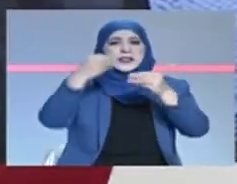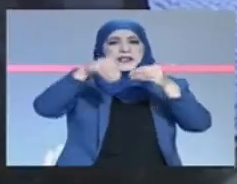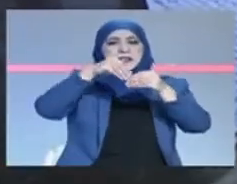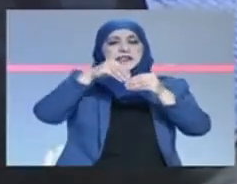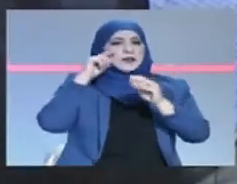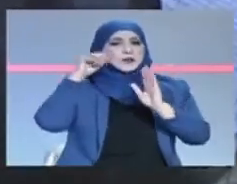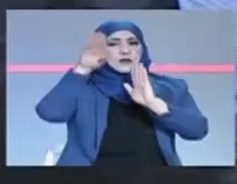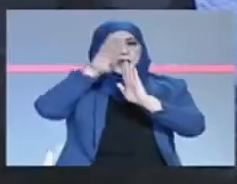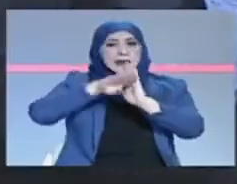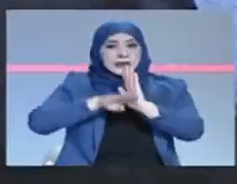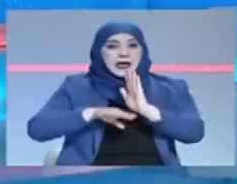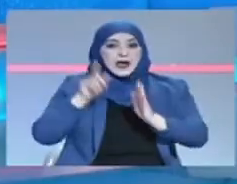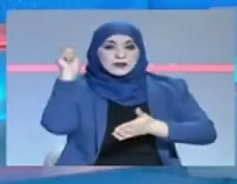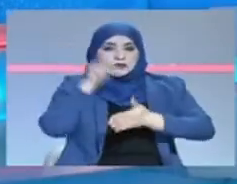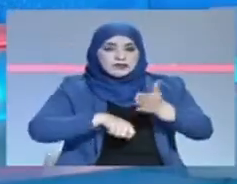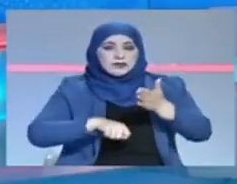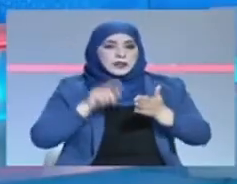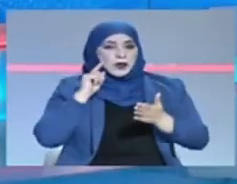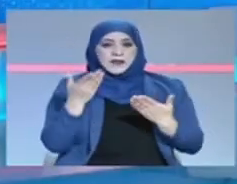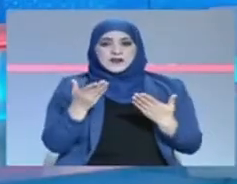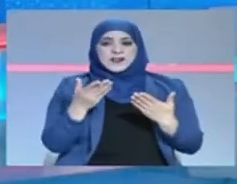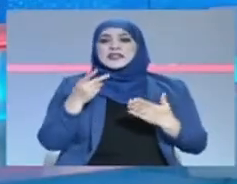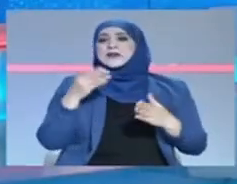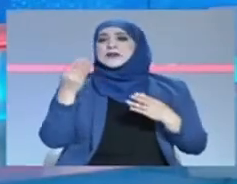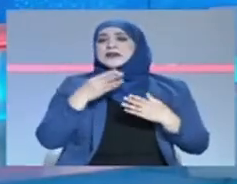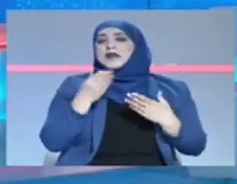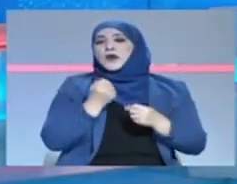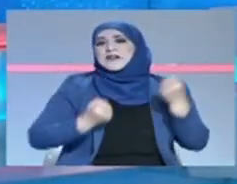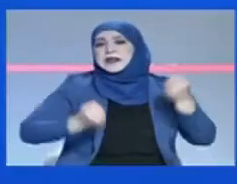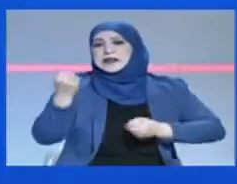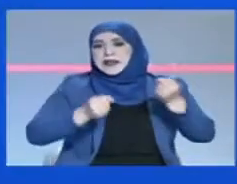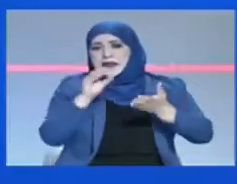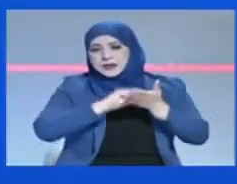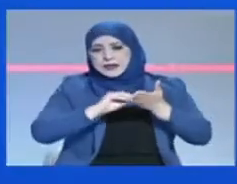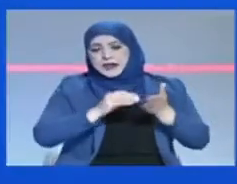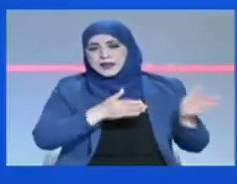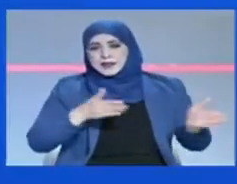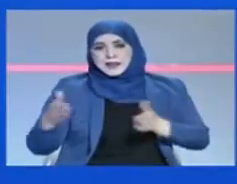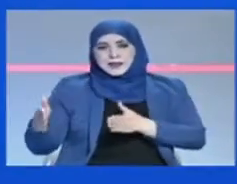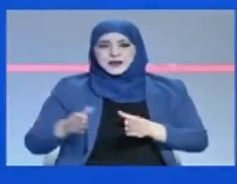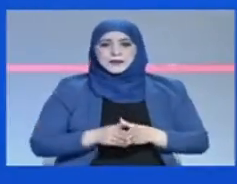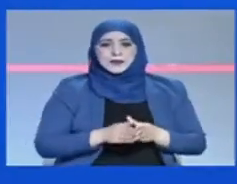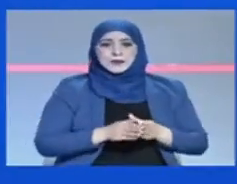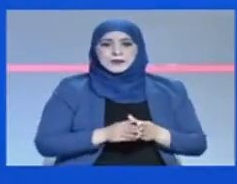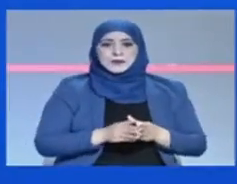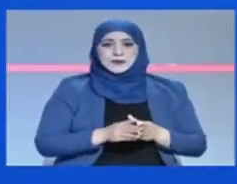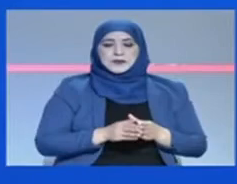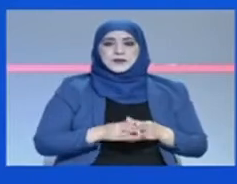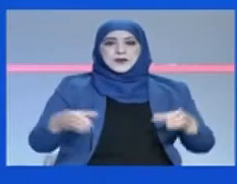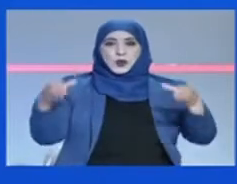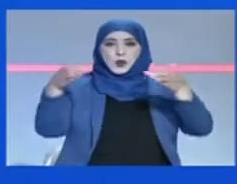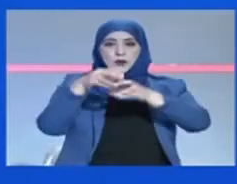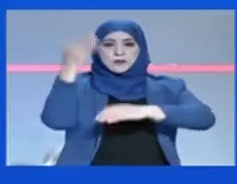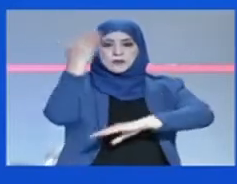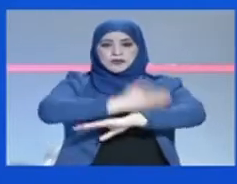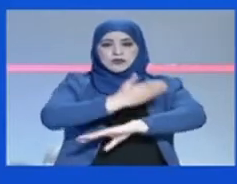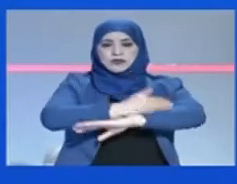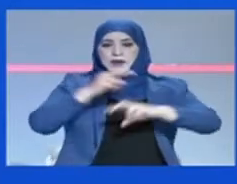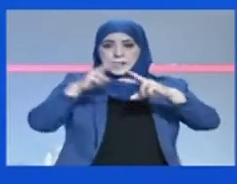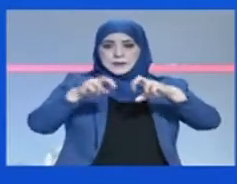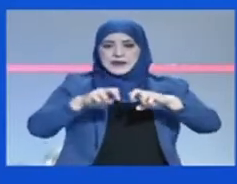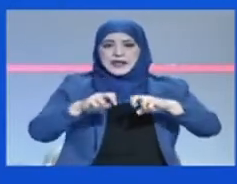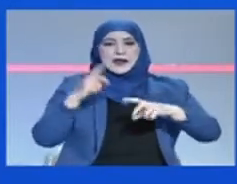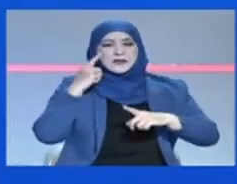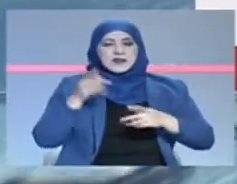تراجع عدد التجاوزات في استعمال السيارات الإدارية. أحبطت مصالح الديوان بميناء سوسة